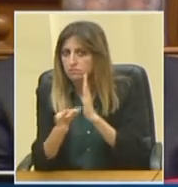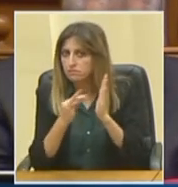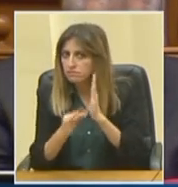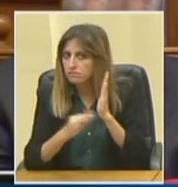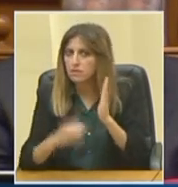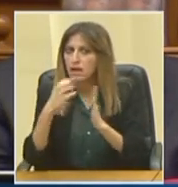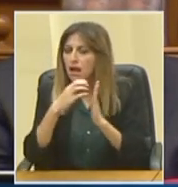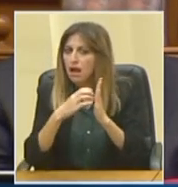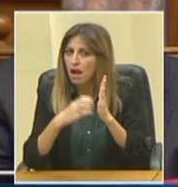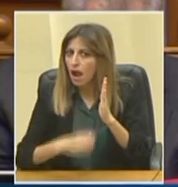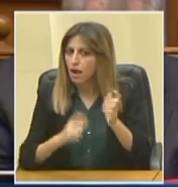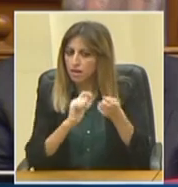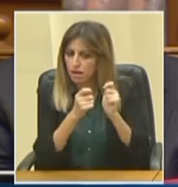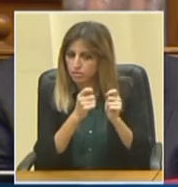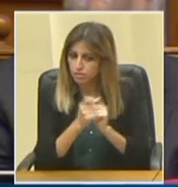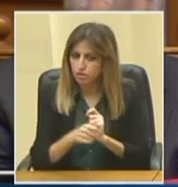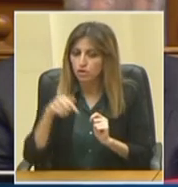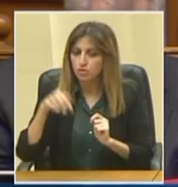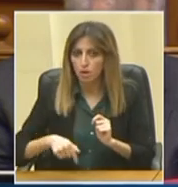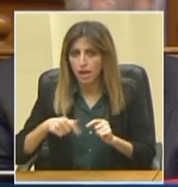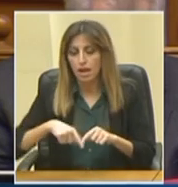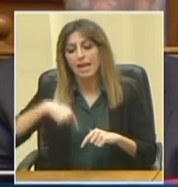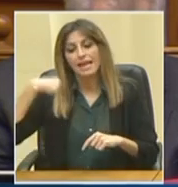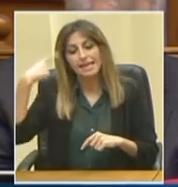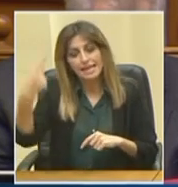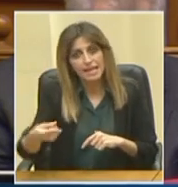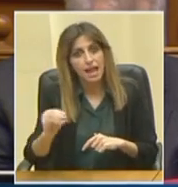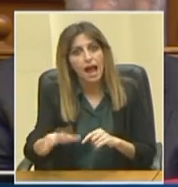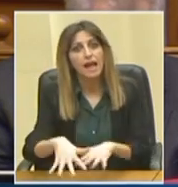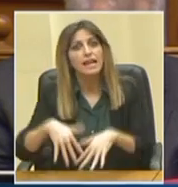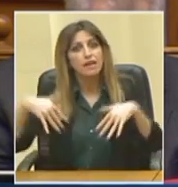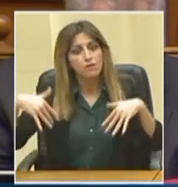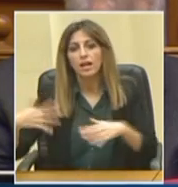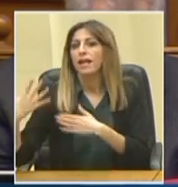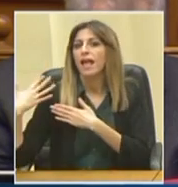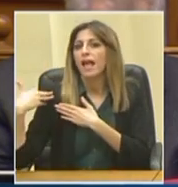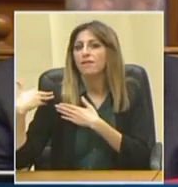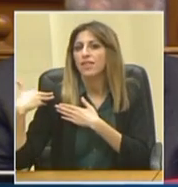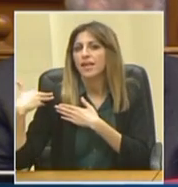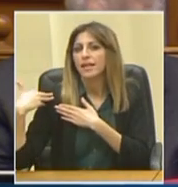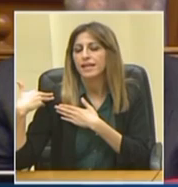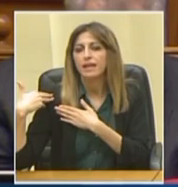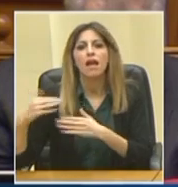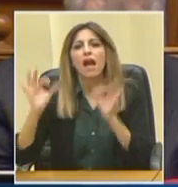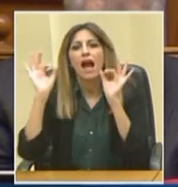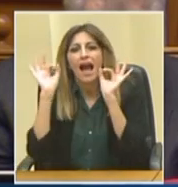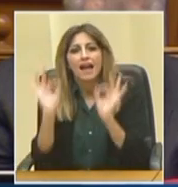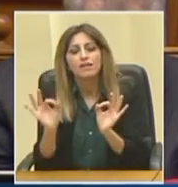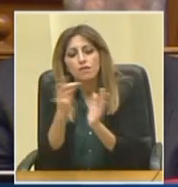θα αναθεωρηθούν και η άλλη Βουλή είναι αυτή η οποία θα έχει την ευθύνη για το περιεχόμενο της